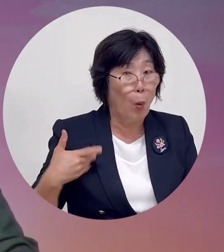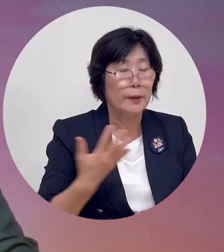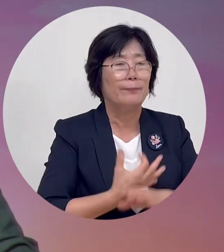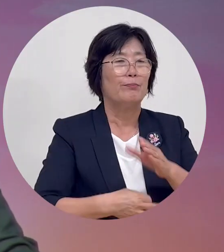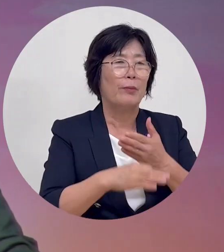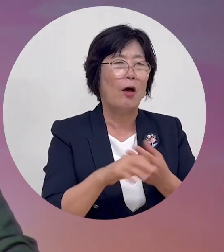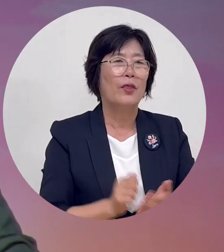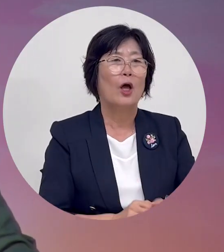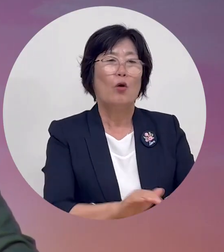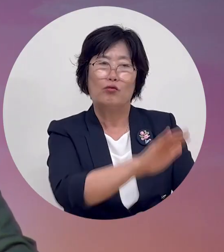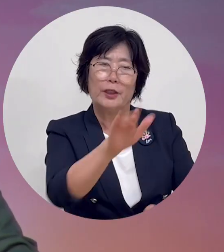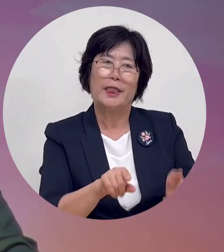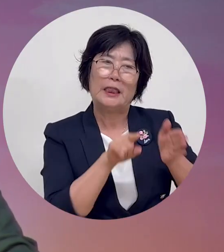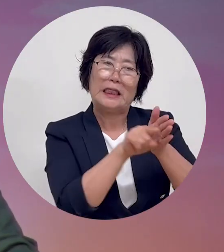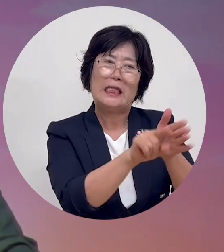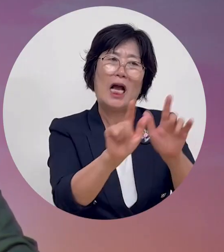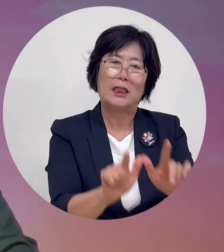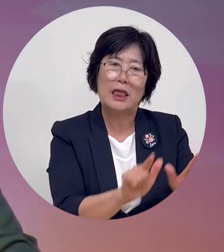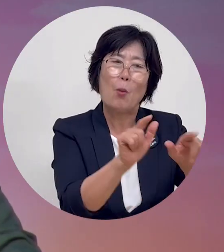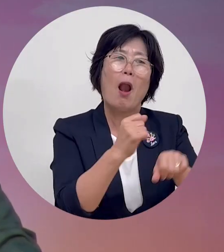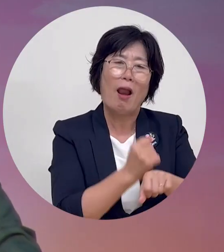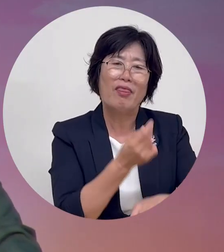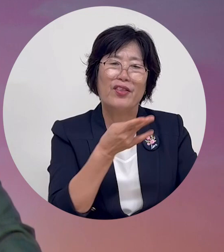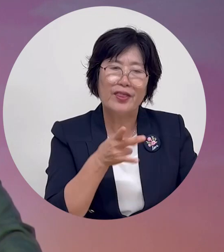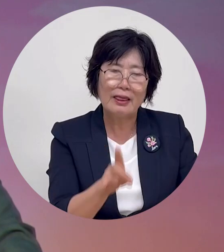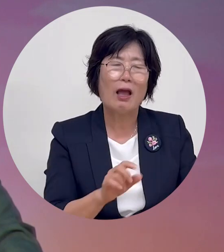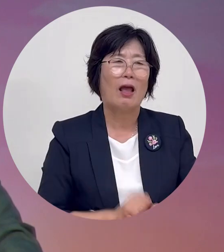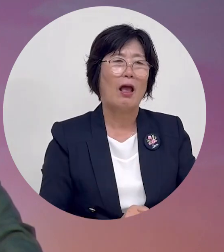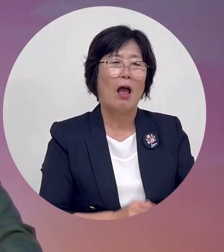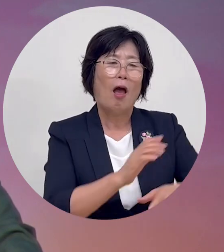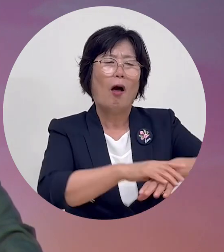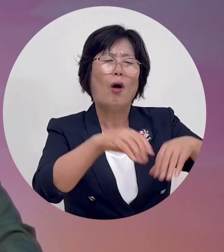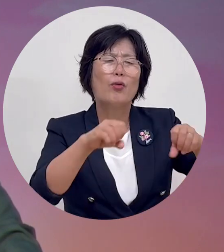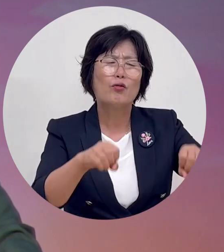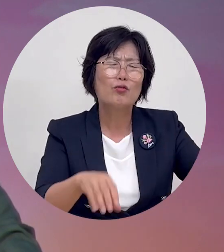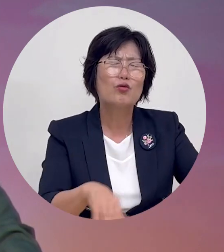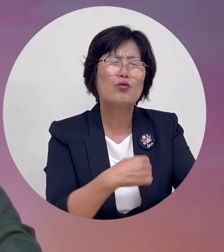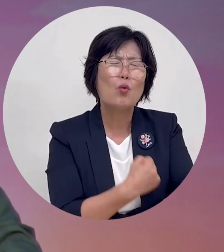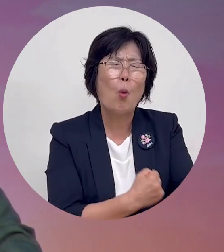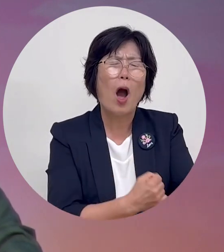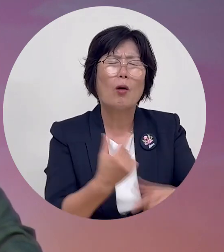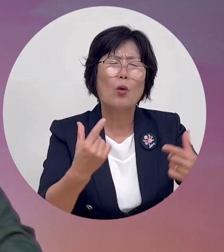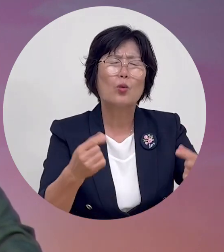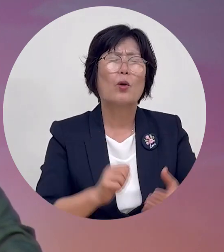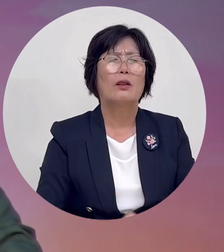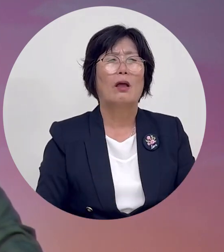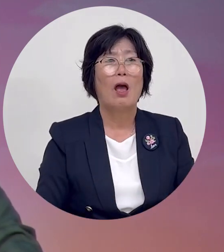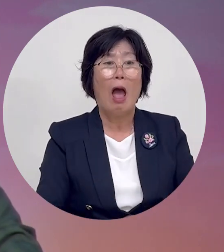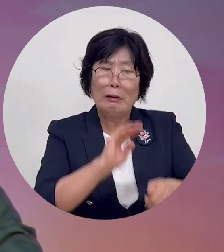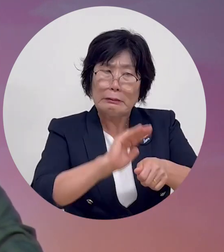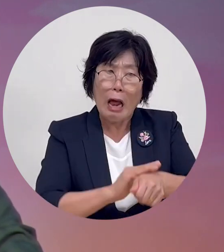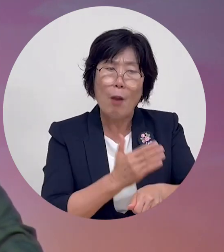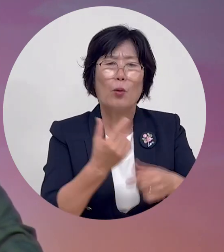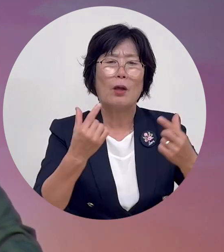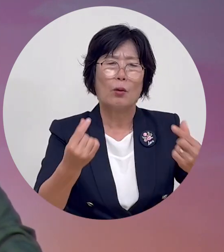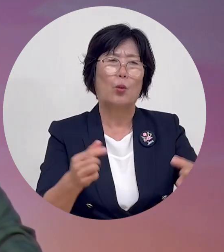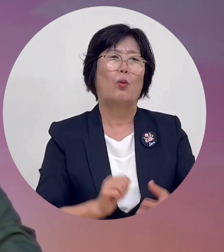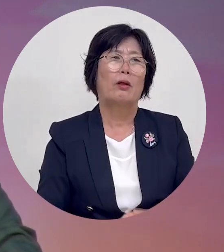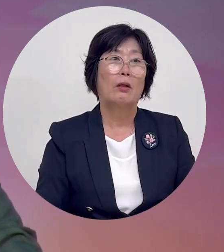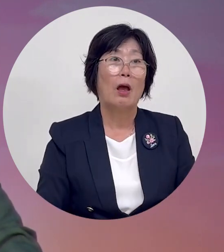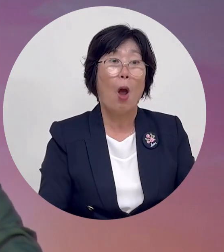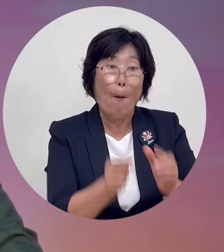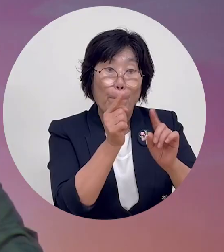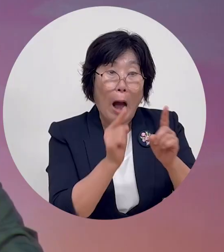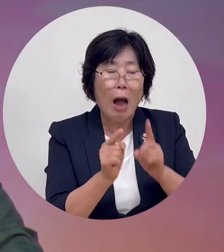우리는 신앙생활을 했는데 헛것을 한 거예요. 잘못을 한 거예요. 말은